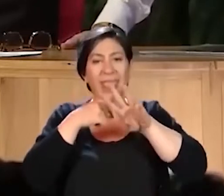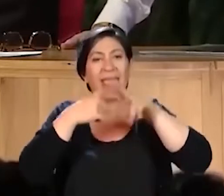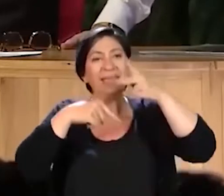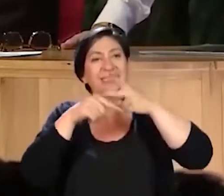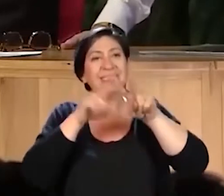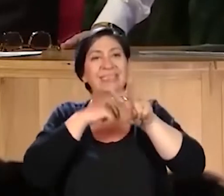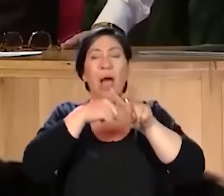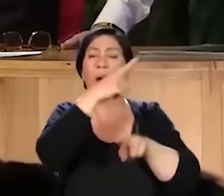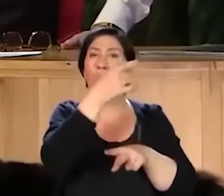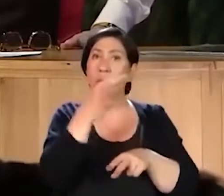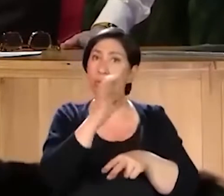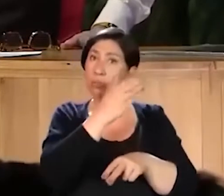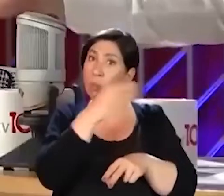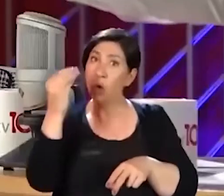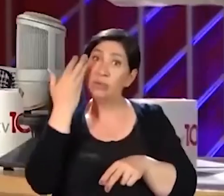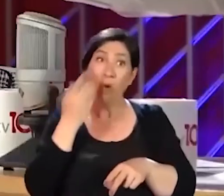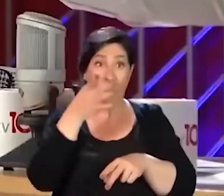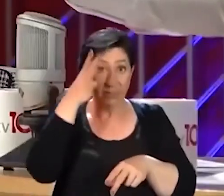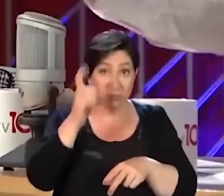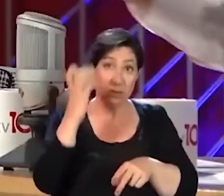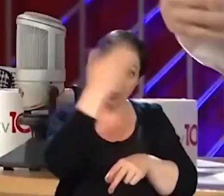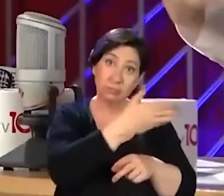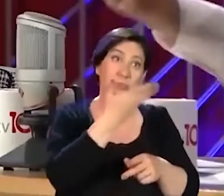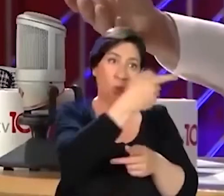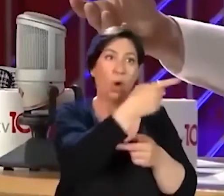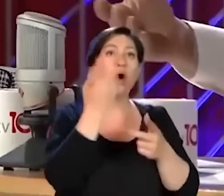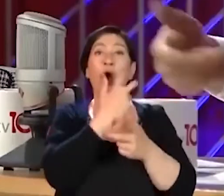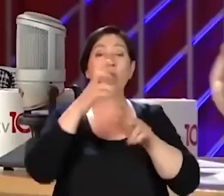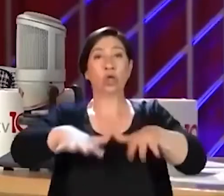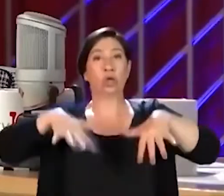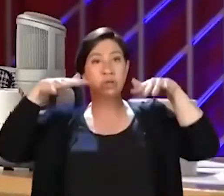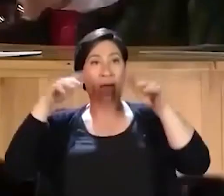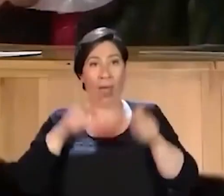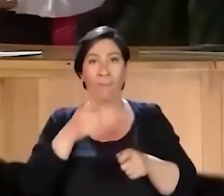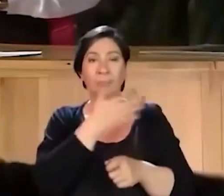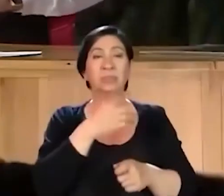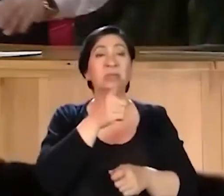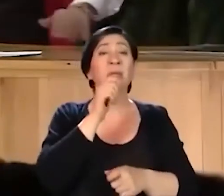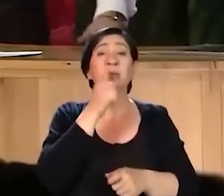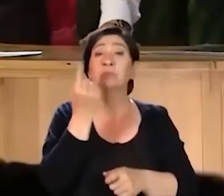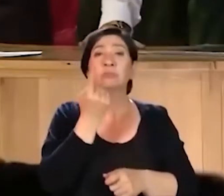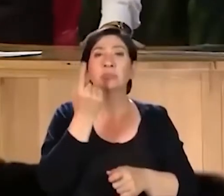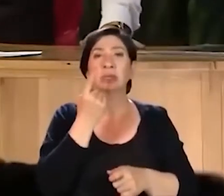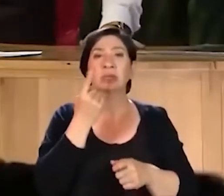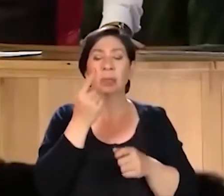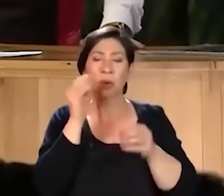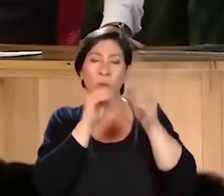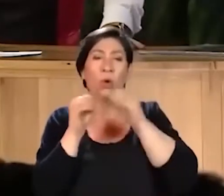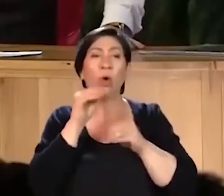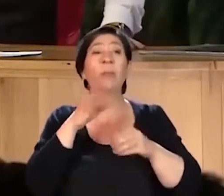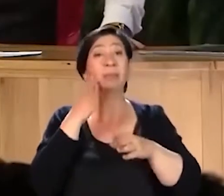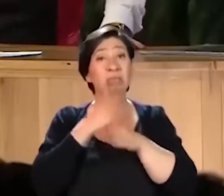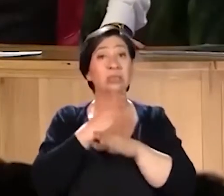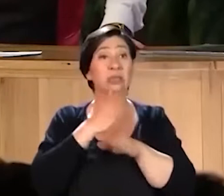neden inanıyorsun gidip konser vermiyorsun Geri zekalı mısın yani Ee Eğer bu kadar izleniyorsa Ama sende hiçbir Manipülasyon olmadan